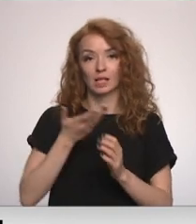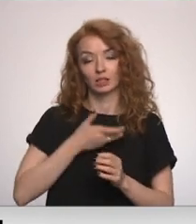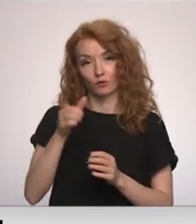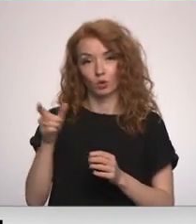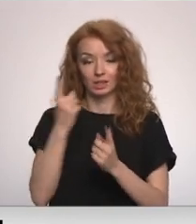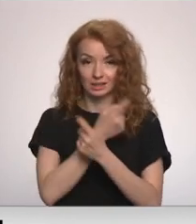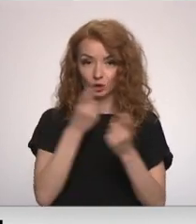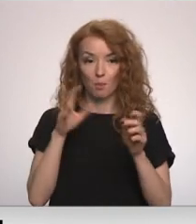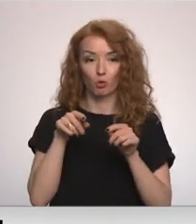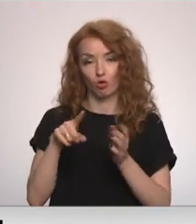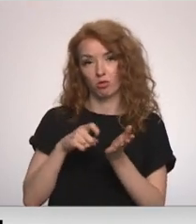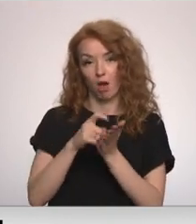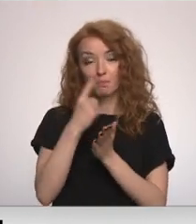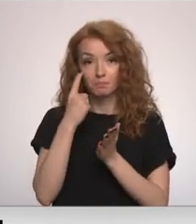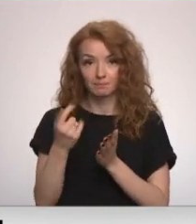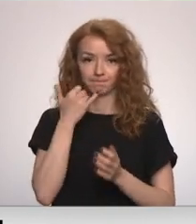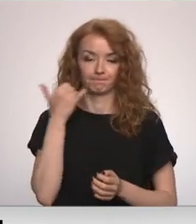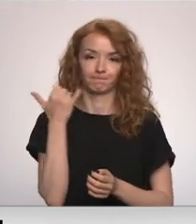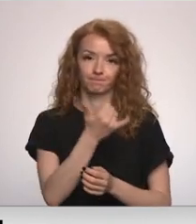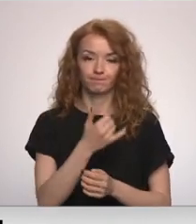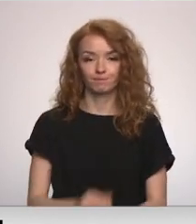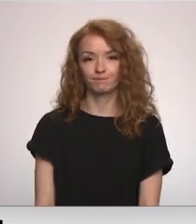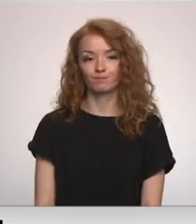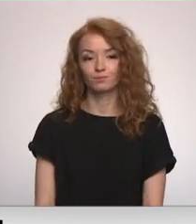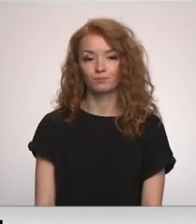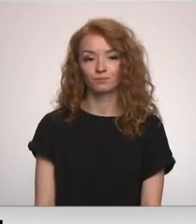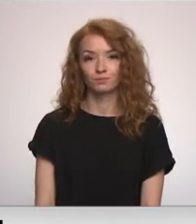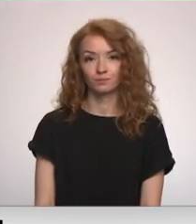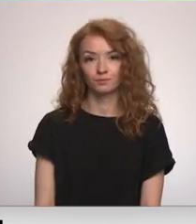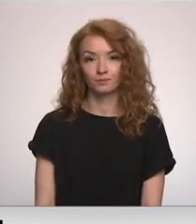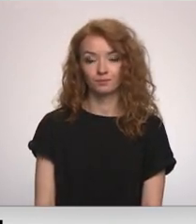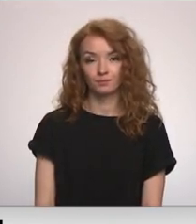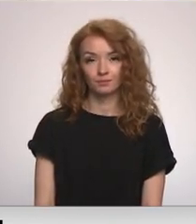novērotiem kaitēkļiem. Sandra Leitāne, Andris Pāns, Vidzemes televīzija.